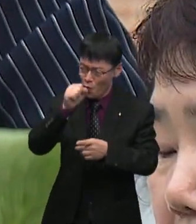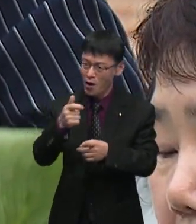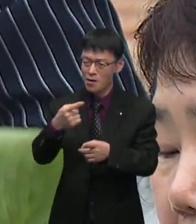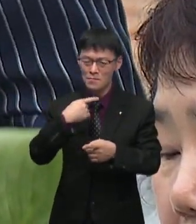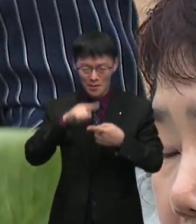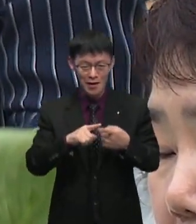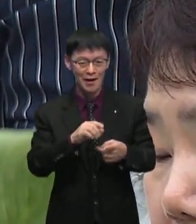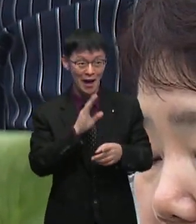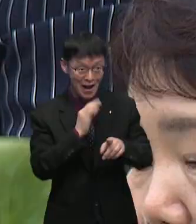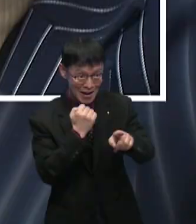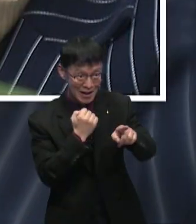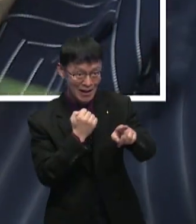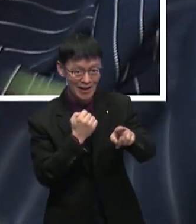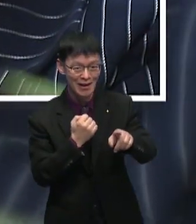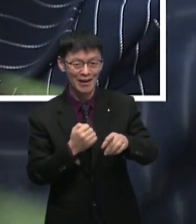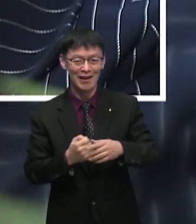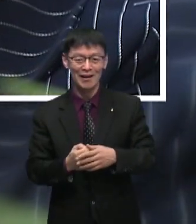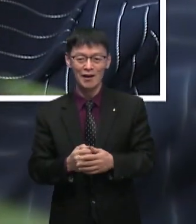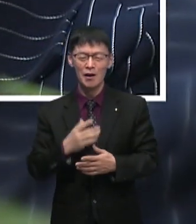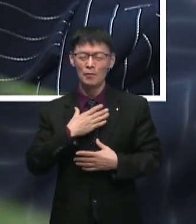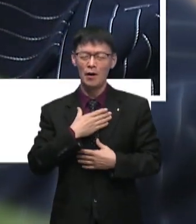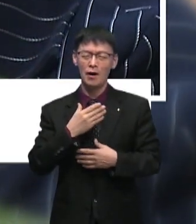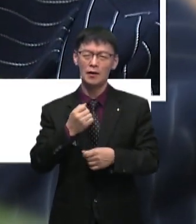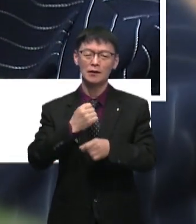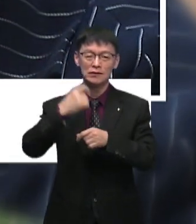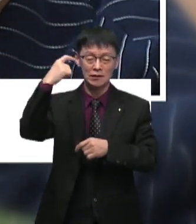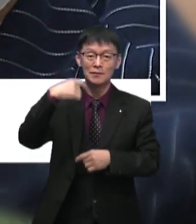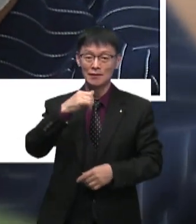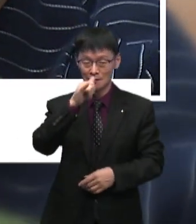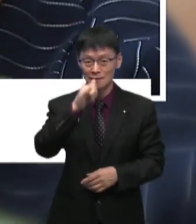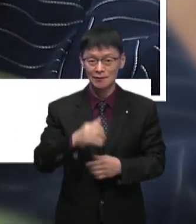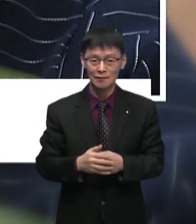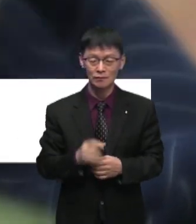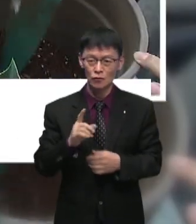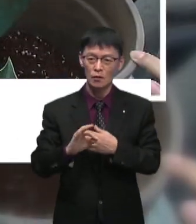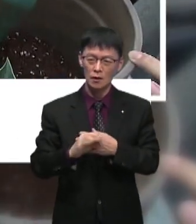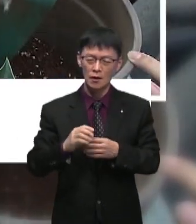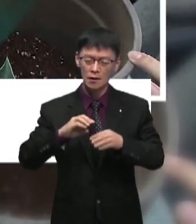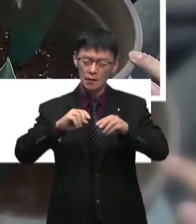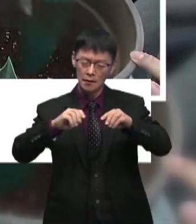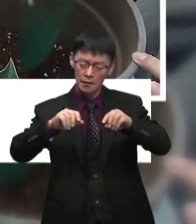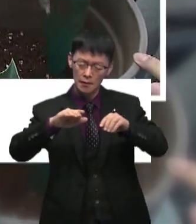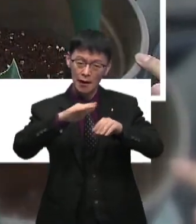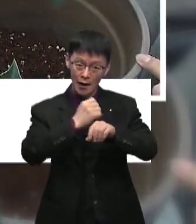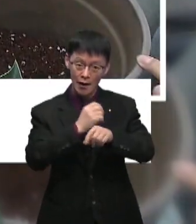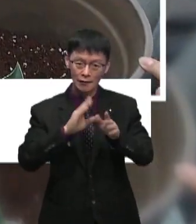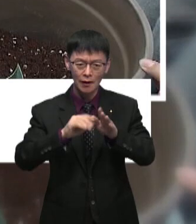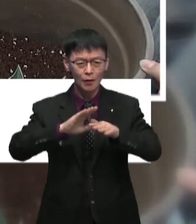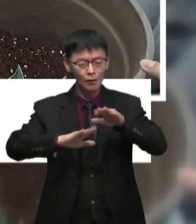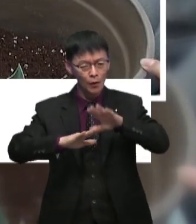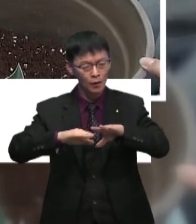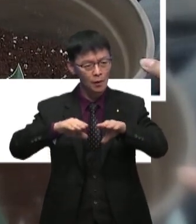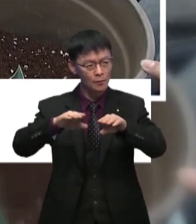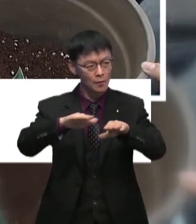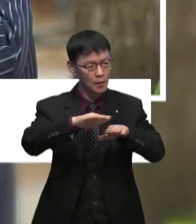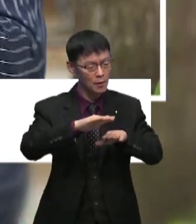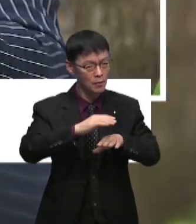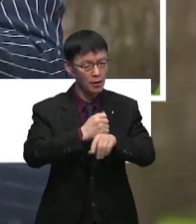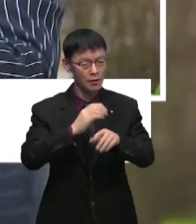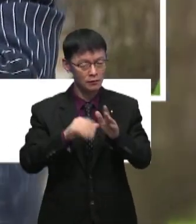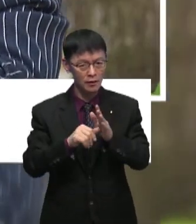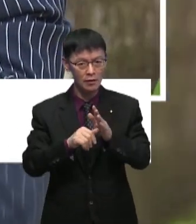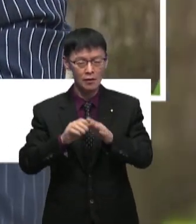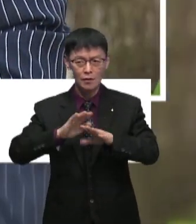날씬하게 나왔어요. 편안한 느낌이 들었습니다. 흙을, 보드라운 흙을 손으로 이렇게 진짜